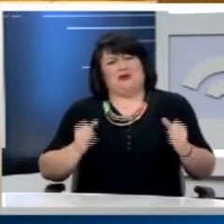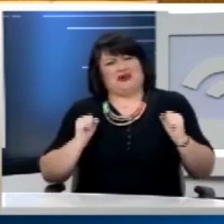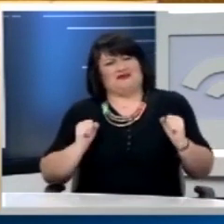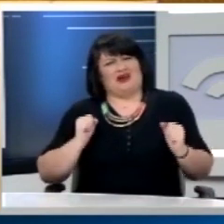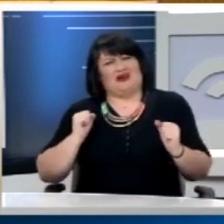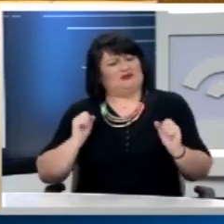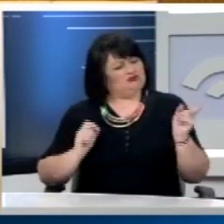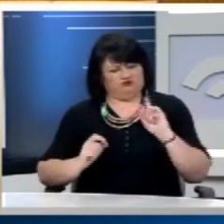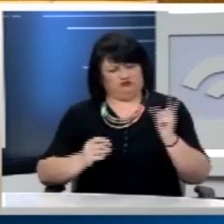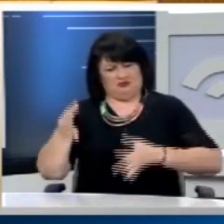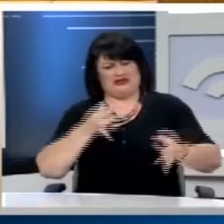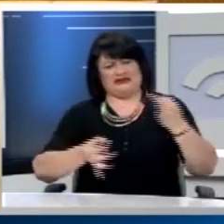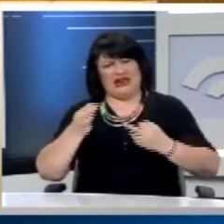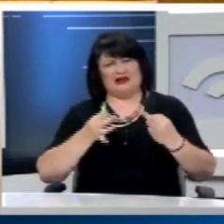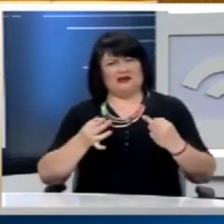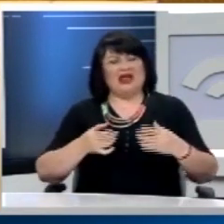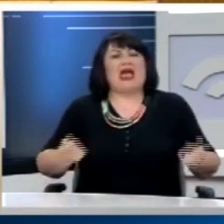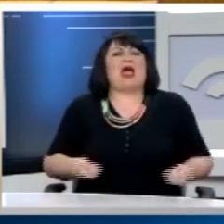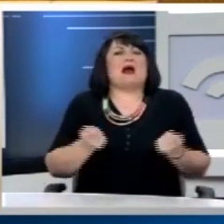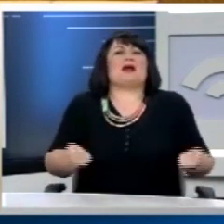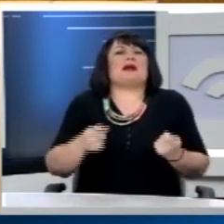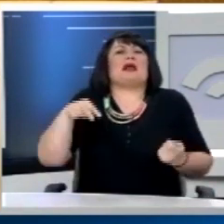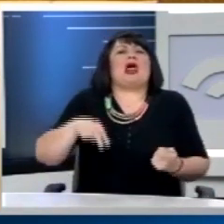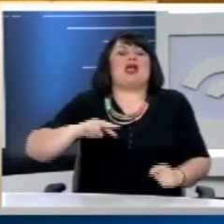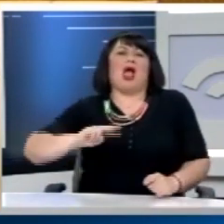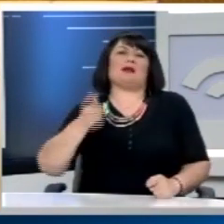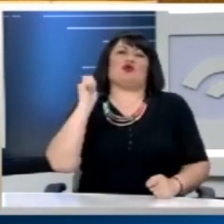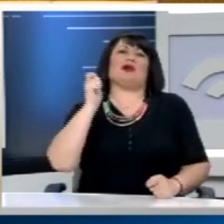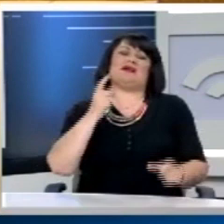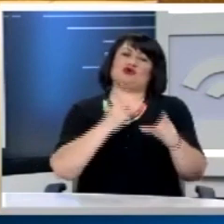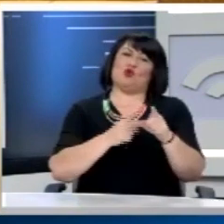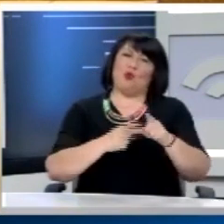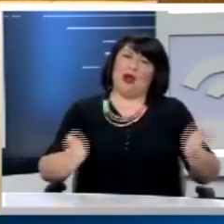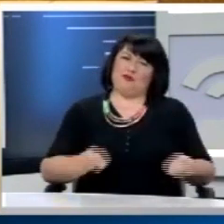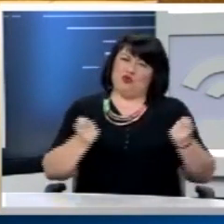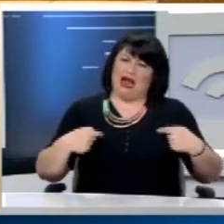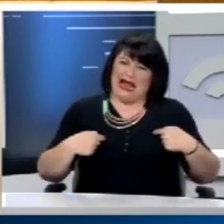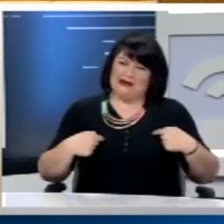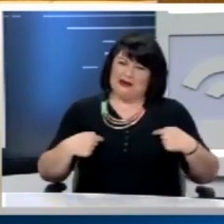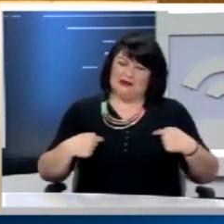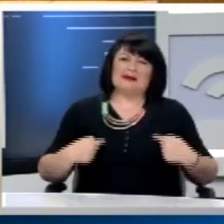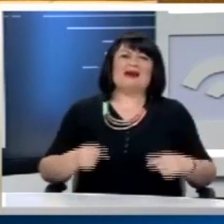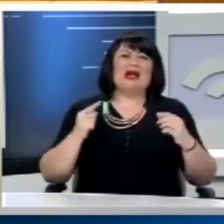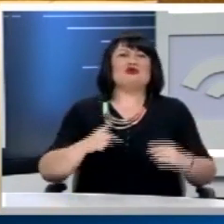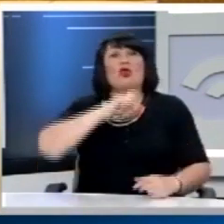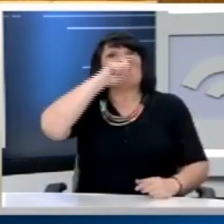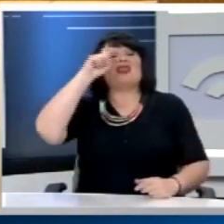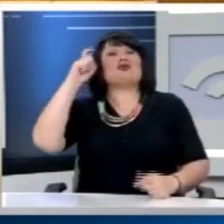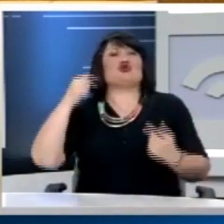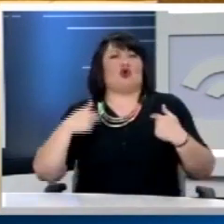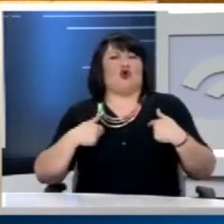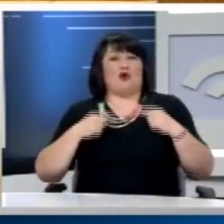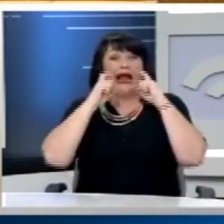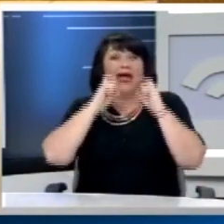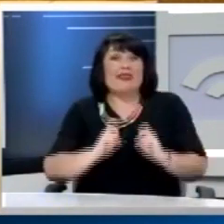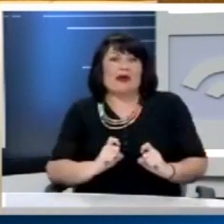λένε άλλα κόμματα. Η εργατική λαϊκή αντιπολίτευση του ΚΚΕ είναι πολύ σύνθετο καθήκον.